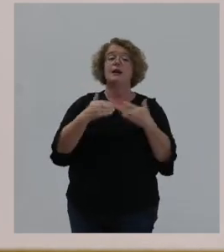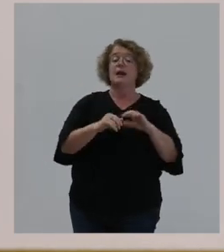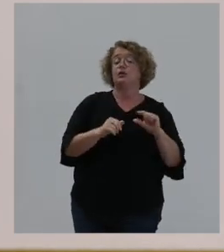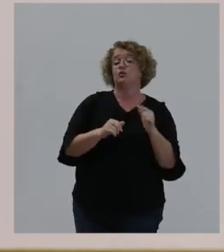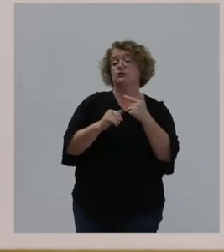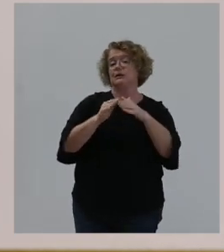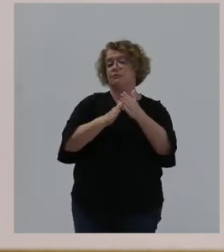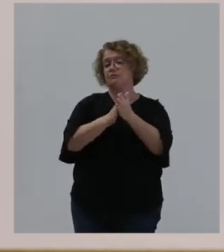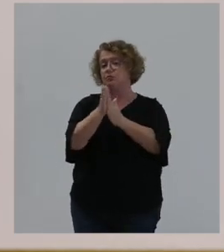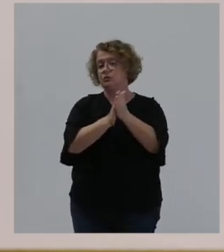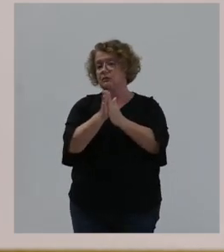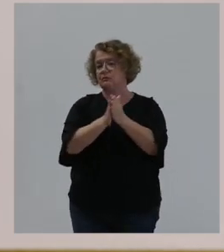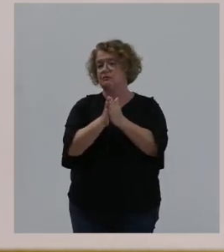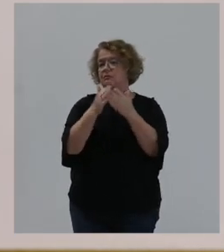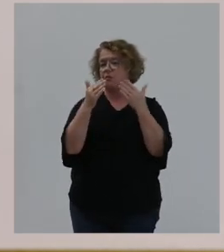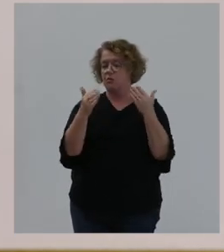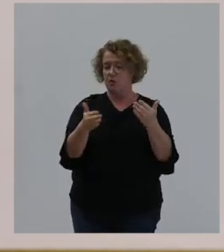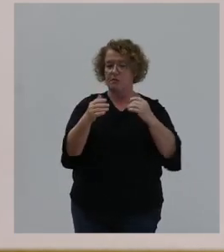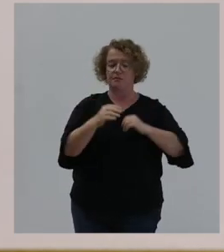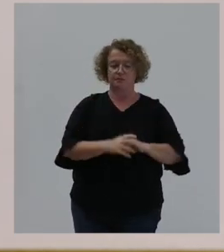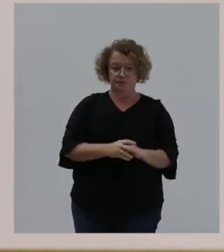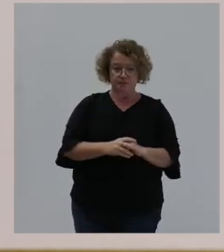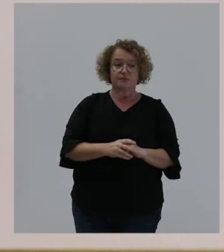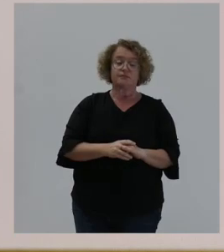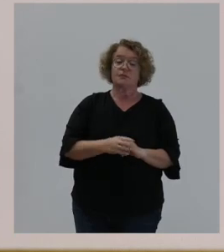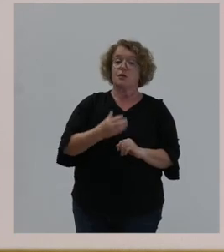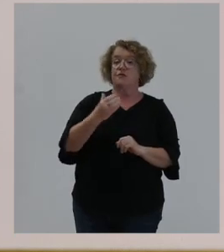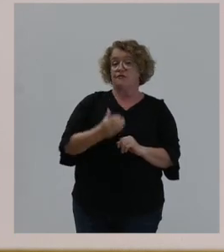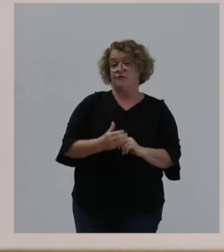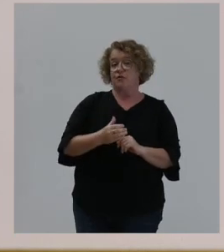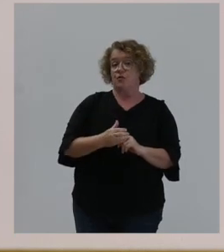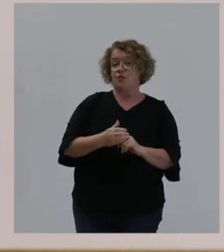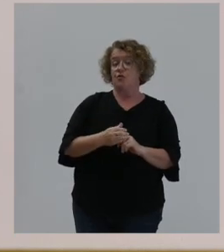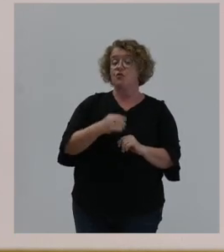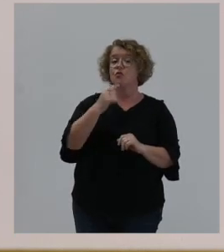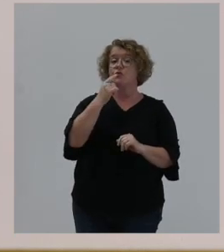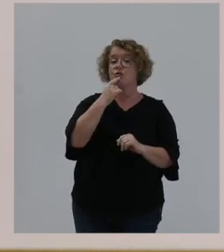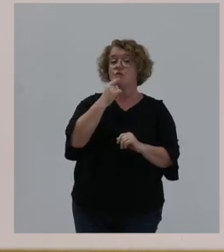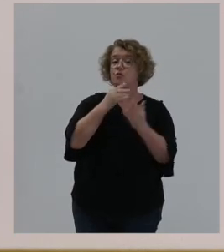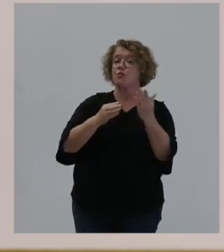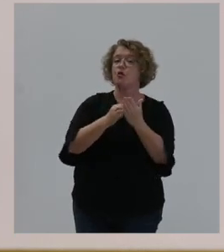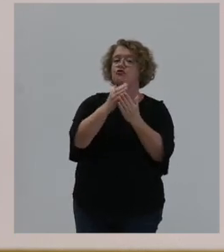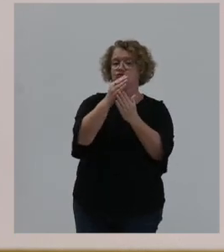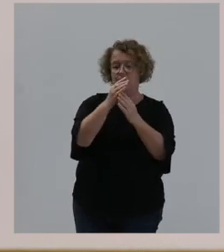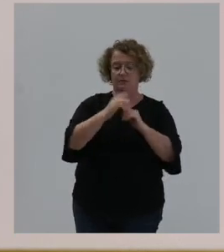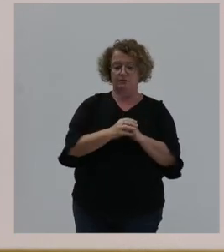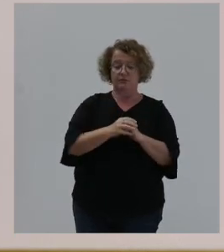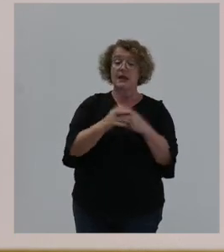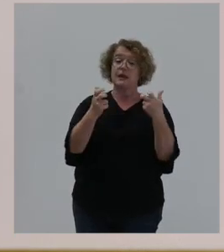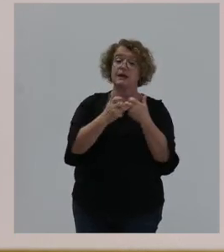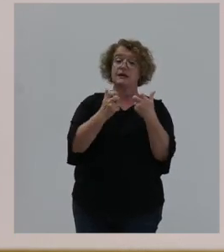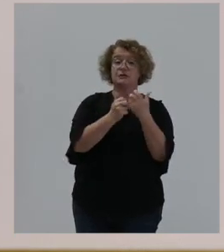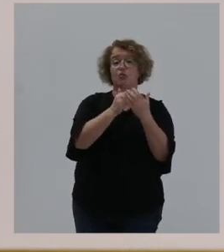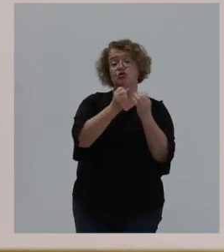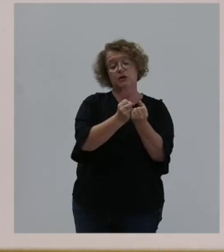deuxième motivation pour nous représenter, c'est de mettre en œuvre en quelque sorte le volet 2 d'un certain nombre de projets. Parmi ces projets, j'en